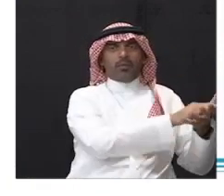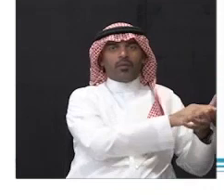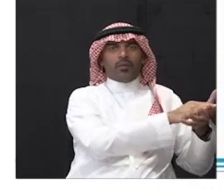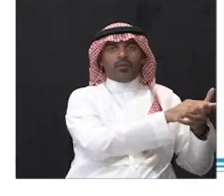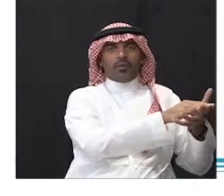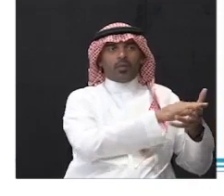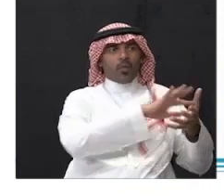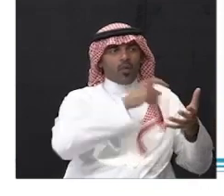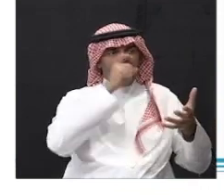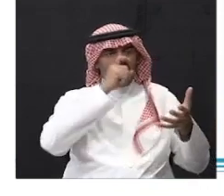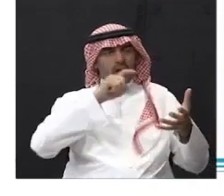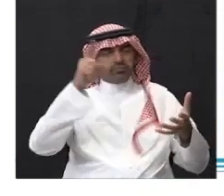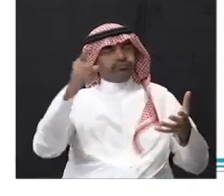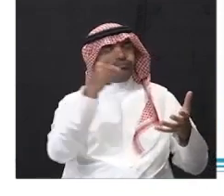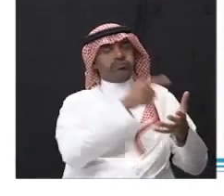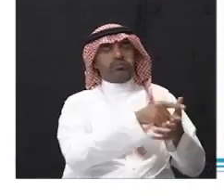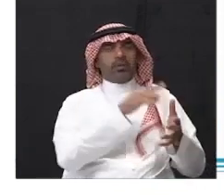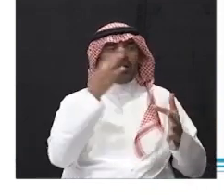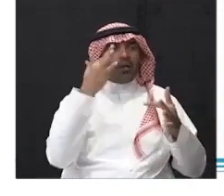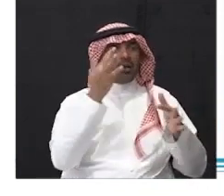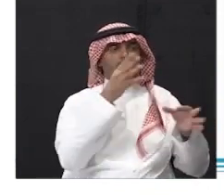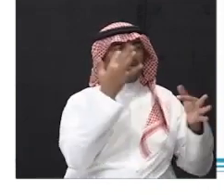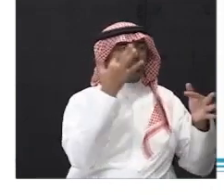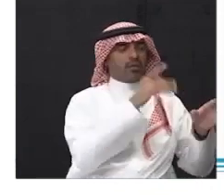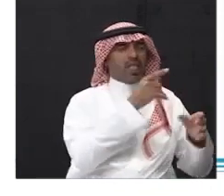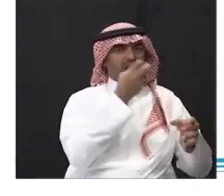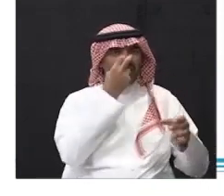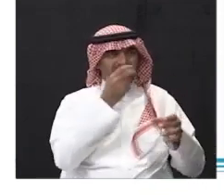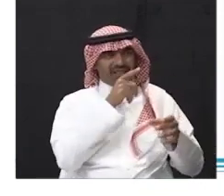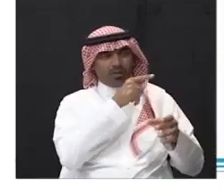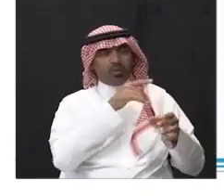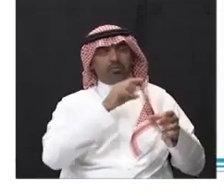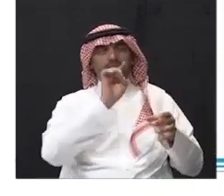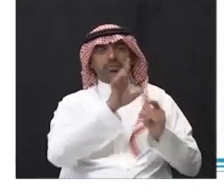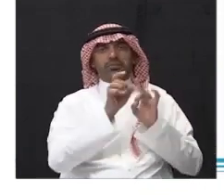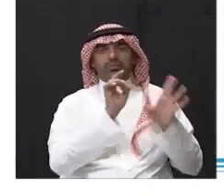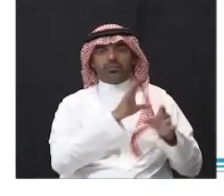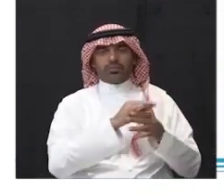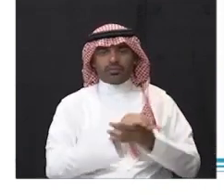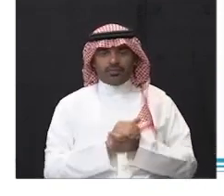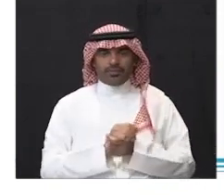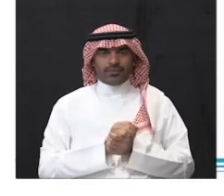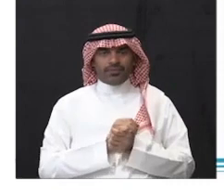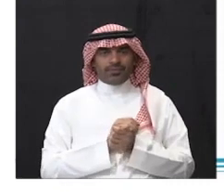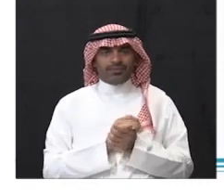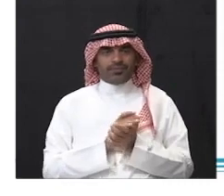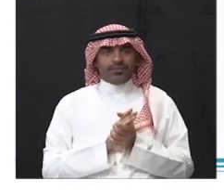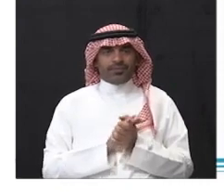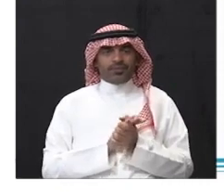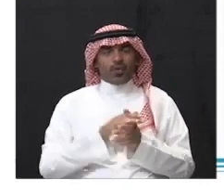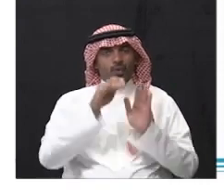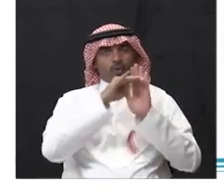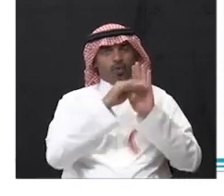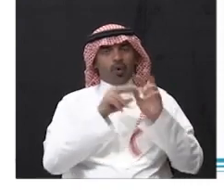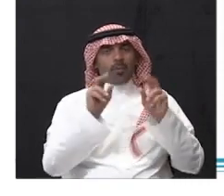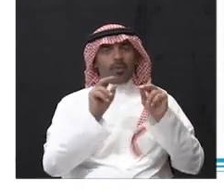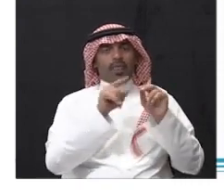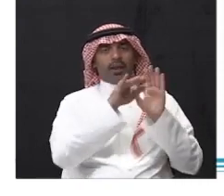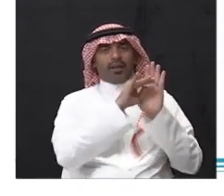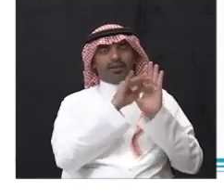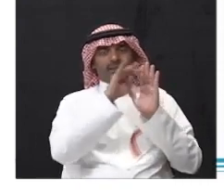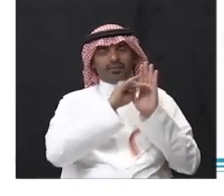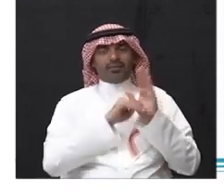أمريكا الشمالية وأستراليا، احتلال أرض فلسطين، الاستعمار الأوروبي لأفريقيا الوسطى